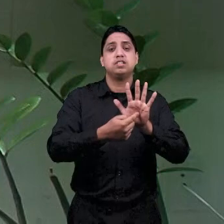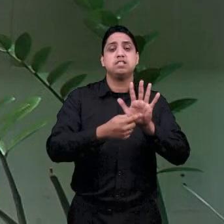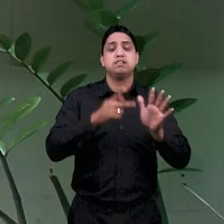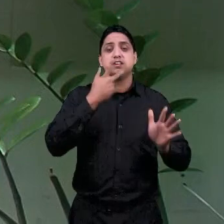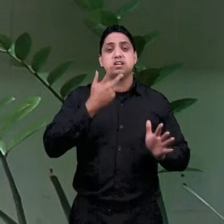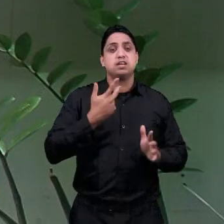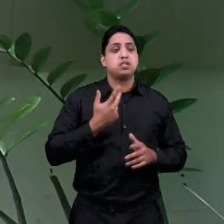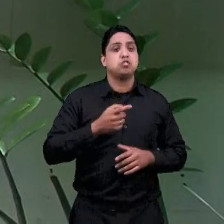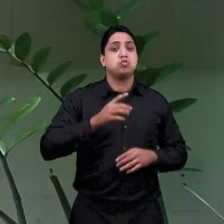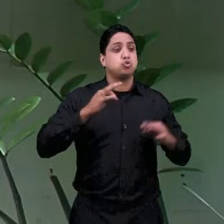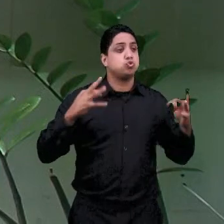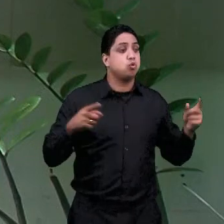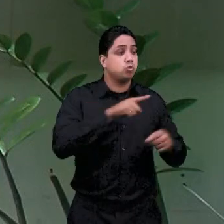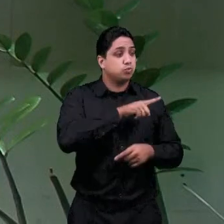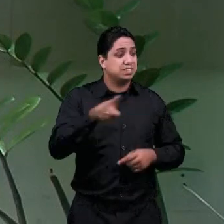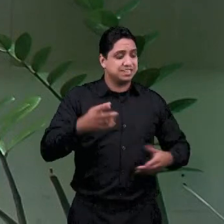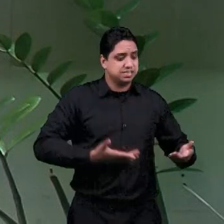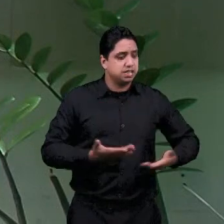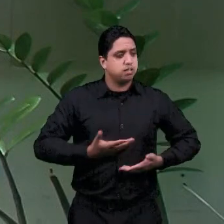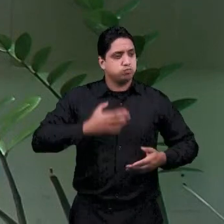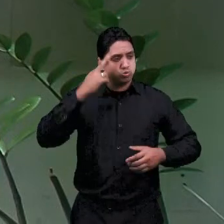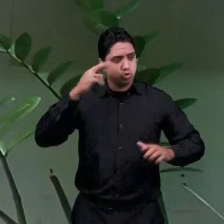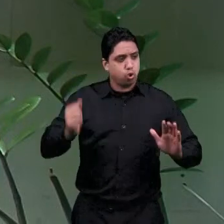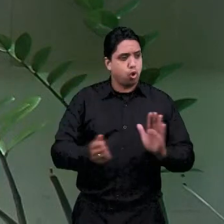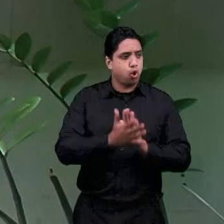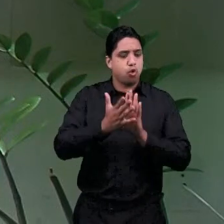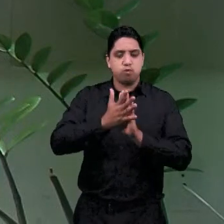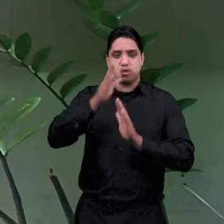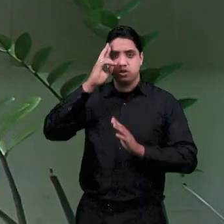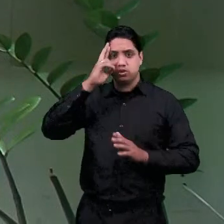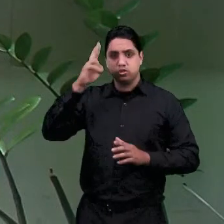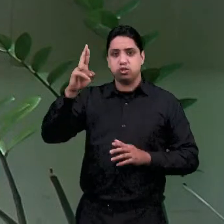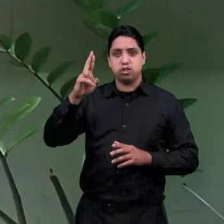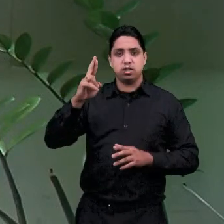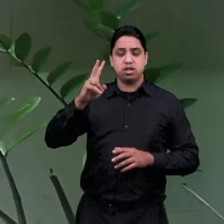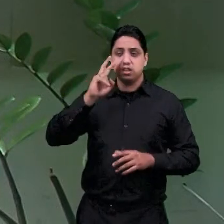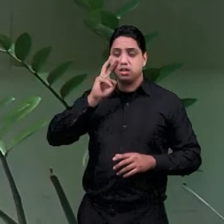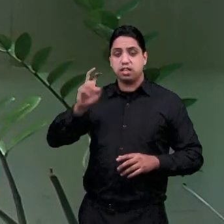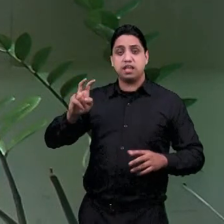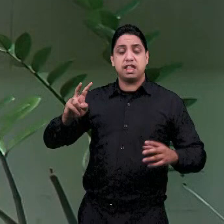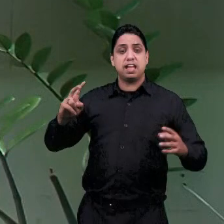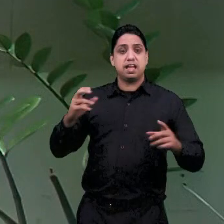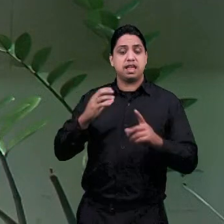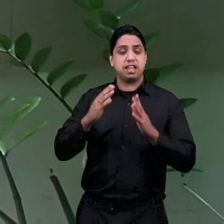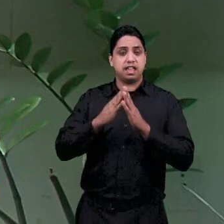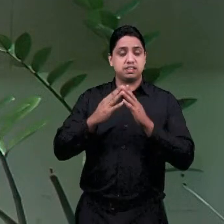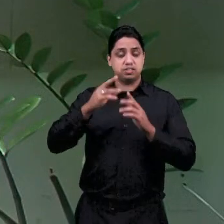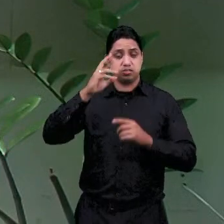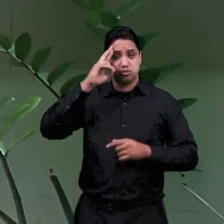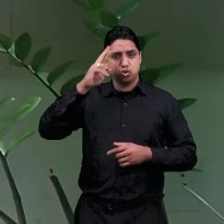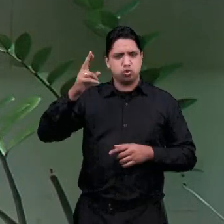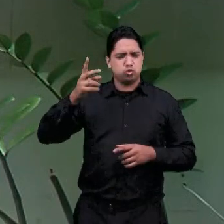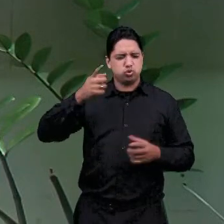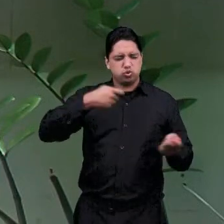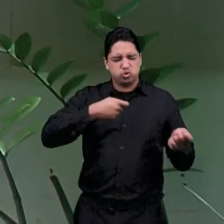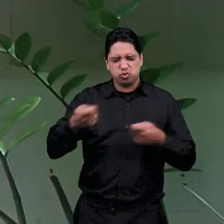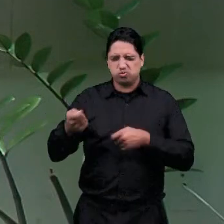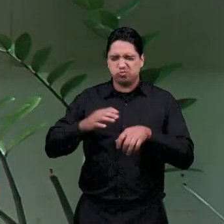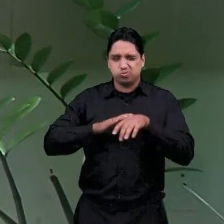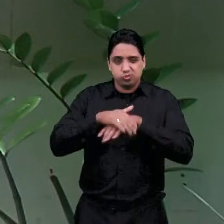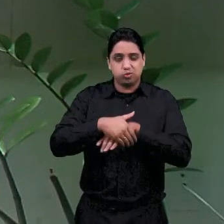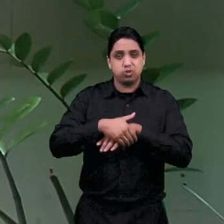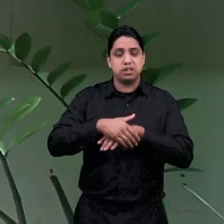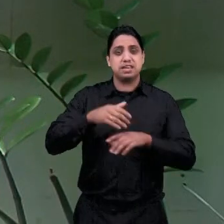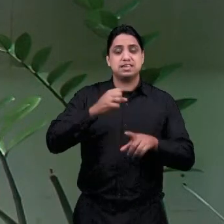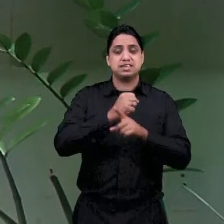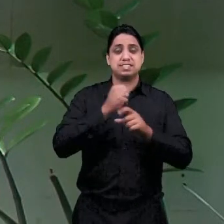voici, bénissez-vous le Seigneur, tous les serviteurs du Seigneur qui assistaient dans les maisons du Seigneur. Psaume 134, verset 1. Ça, c'est